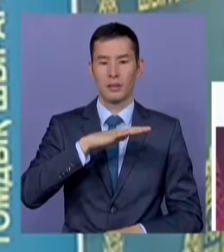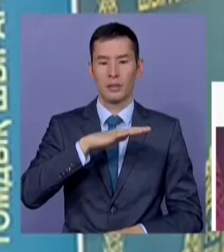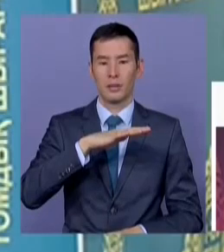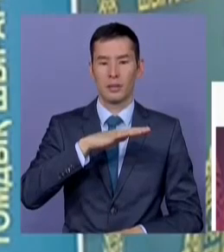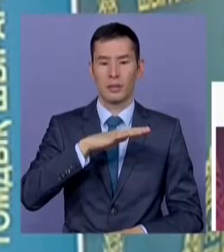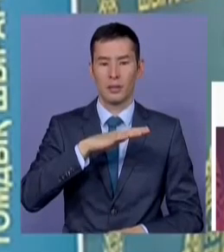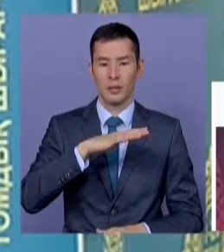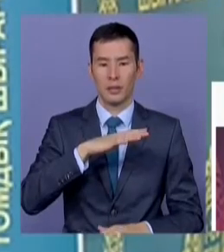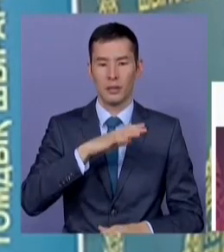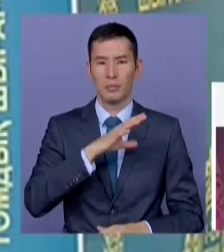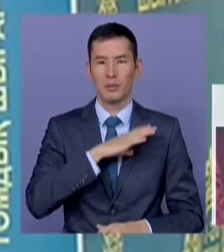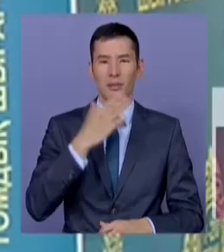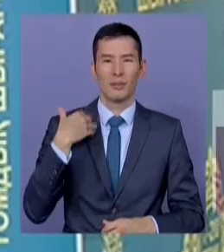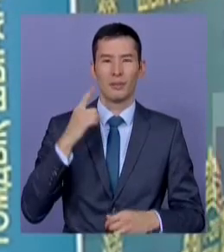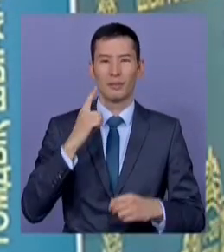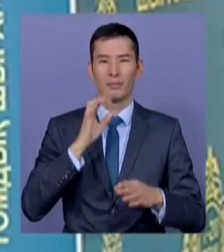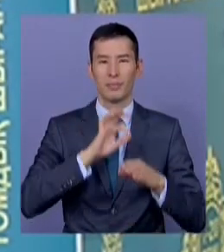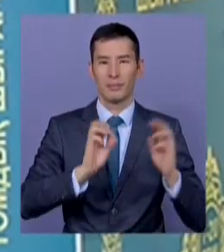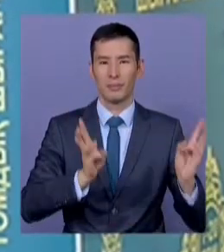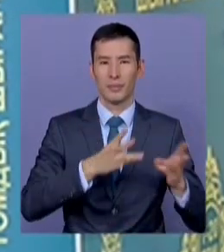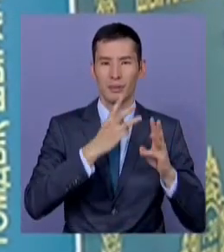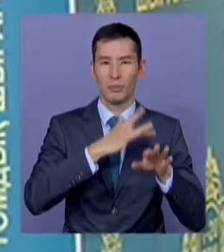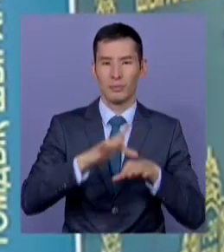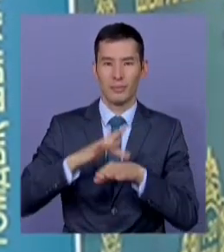жоқ әдейі өртеліп жіберді ғой сол кезде. Сол